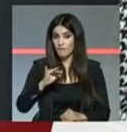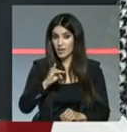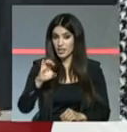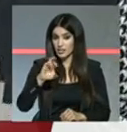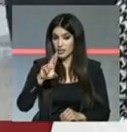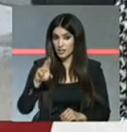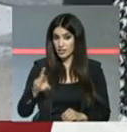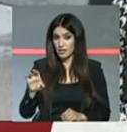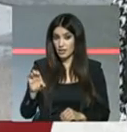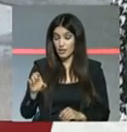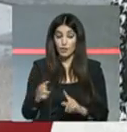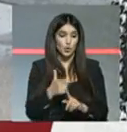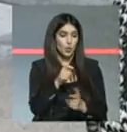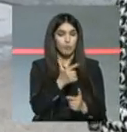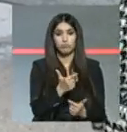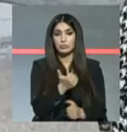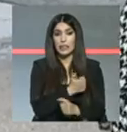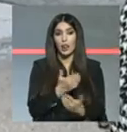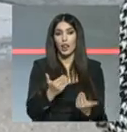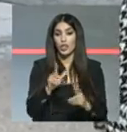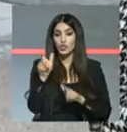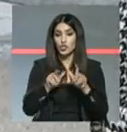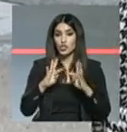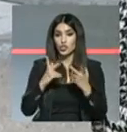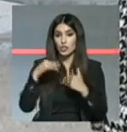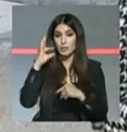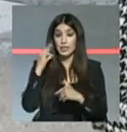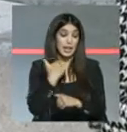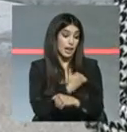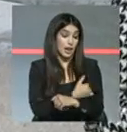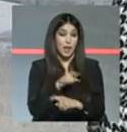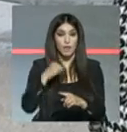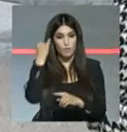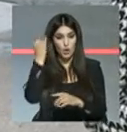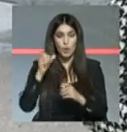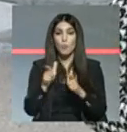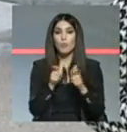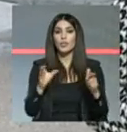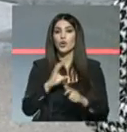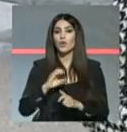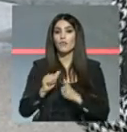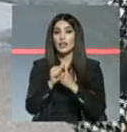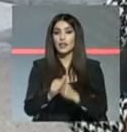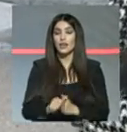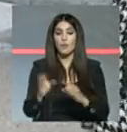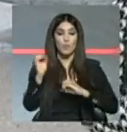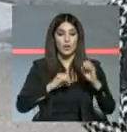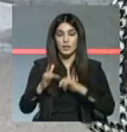قرطاج، لقاح انتظره الكثير الشعب التونسي، لقاح يندرج ضمن مبادرة كوفاكس التابعة